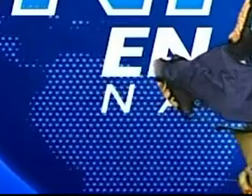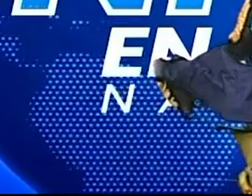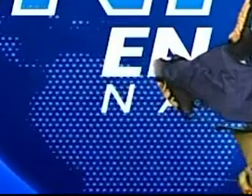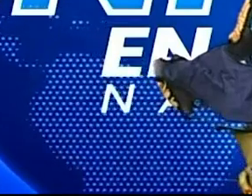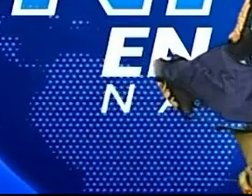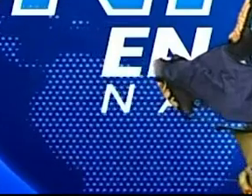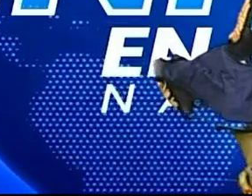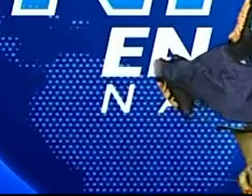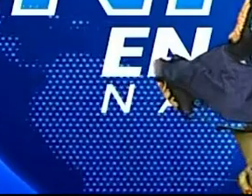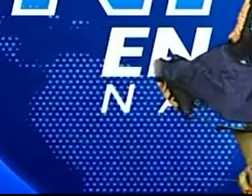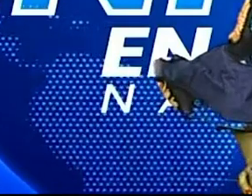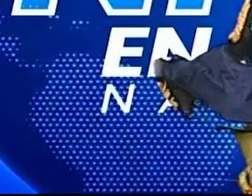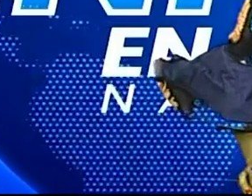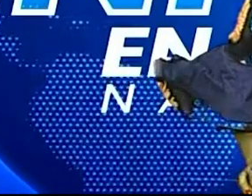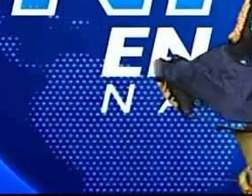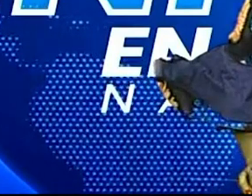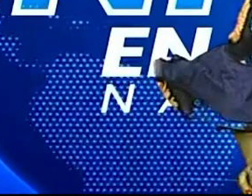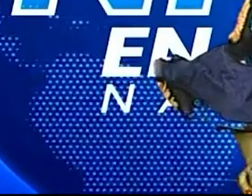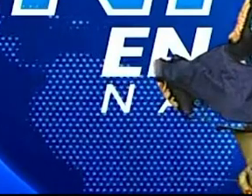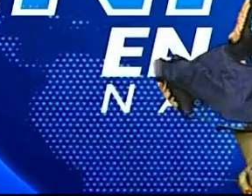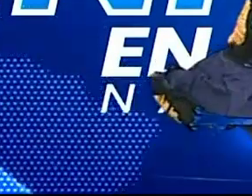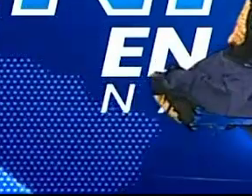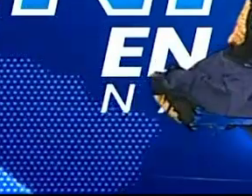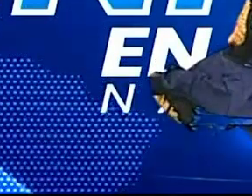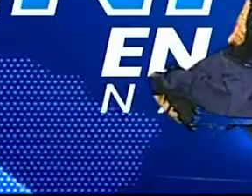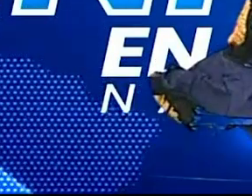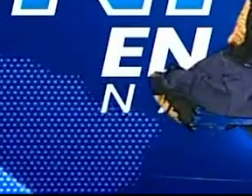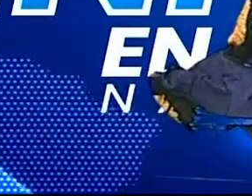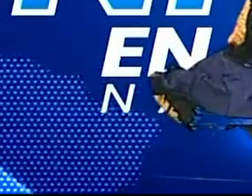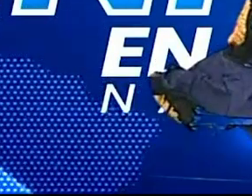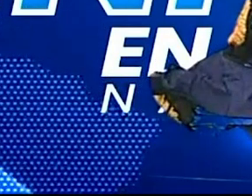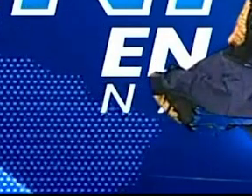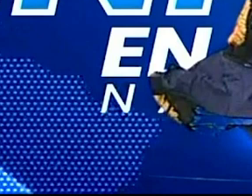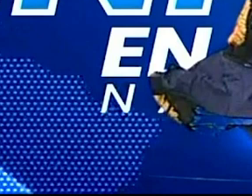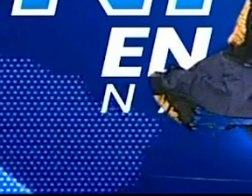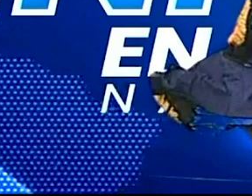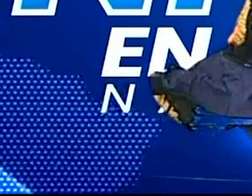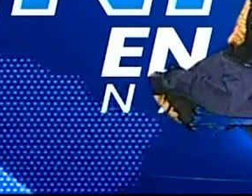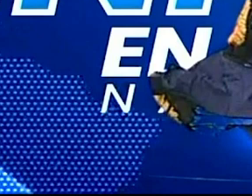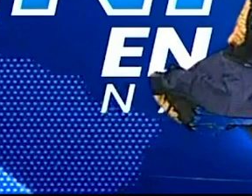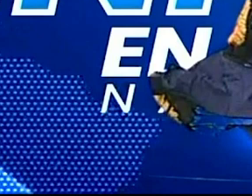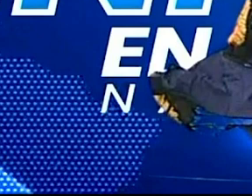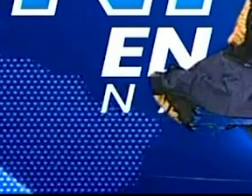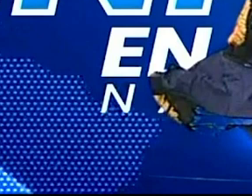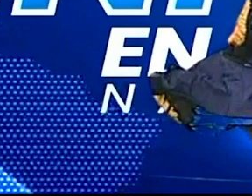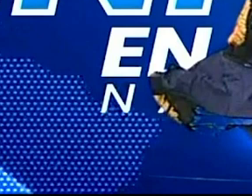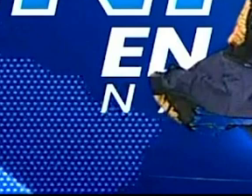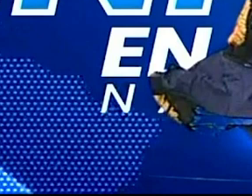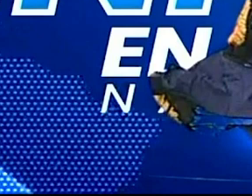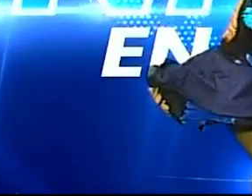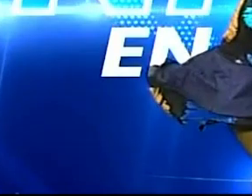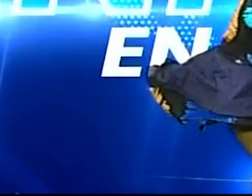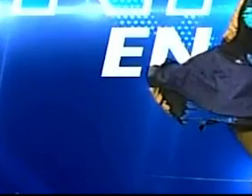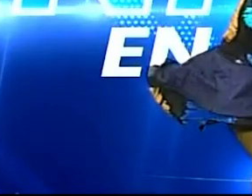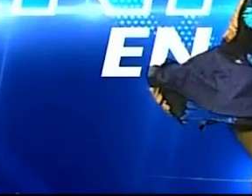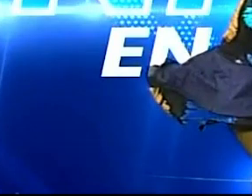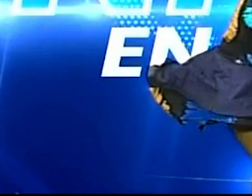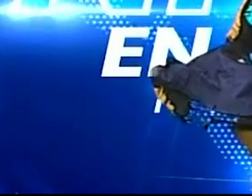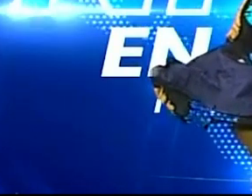Soudan le 2 juillet comme prévu. Pour des raisons de santé, le Saint-Père a reporté son voyage à une